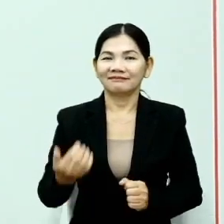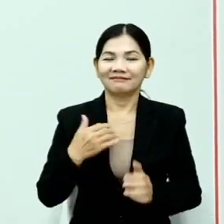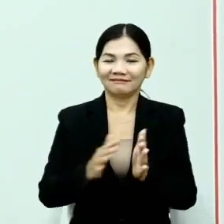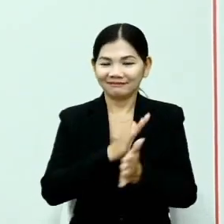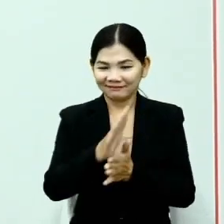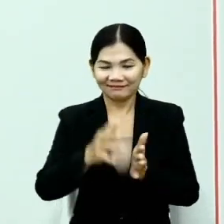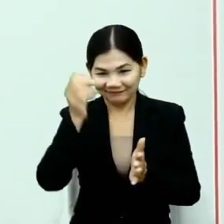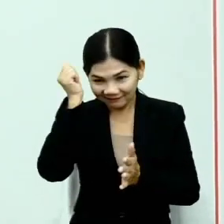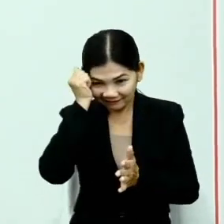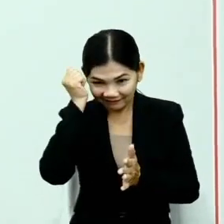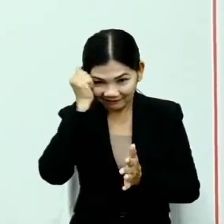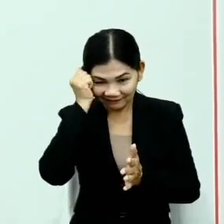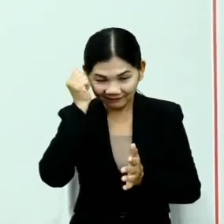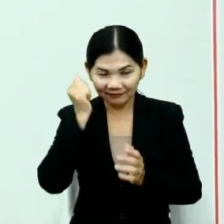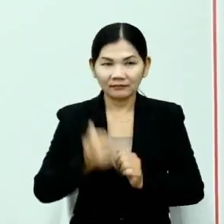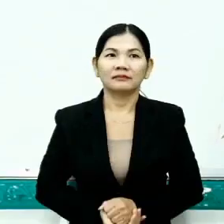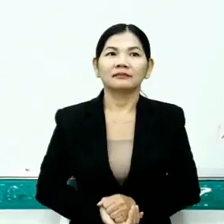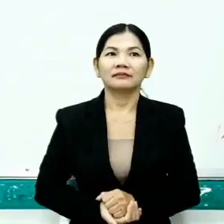ចាំអត់